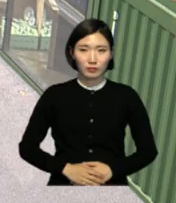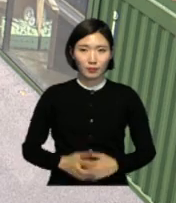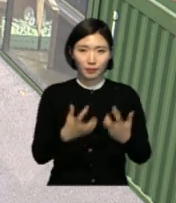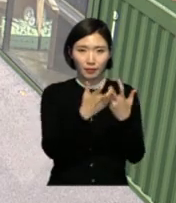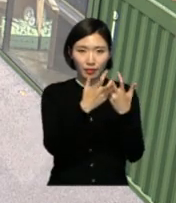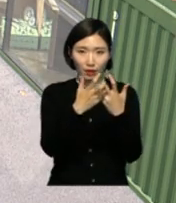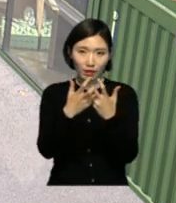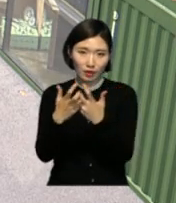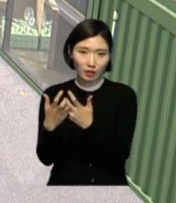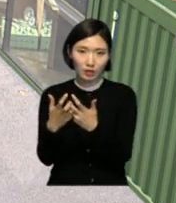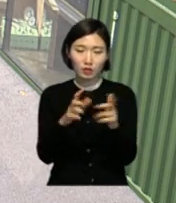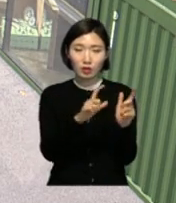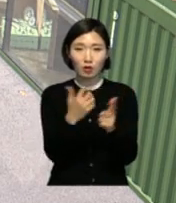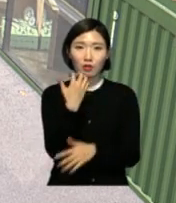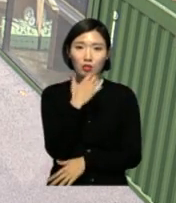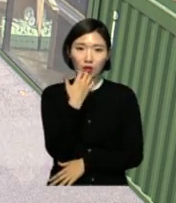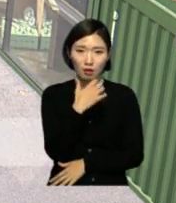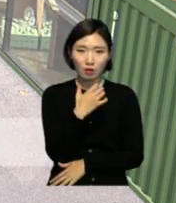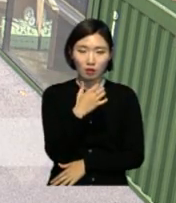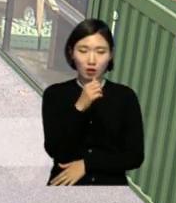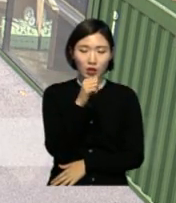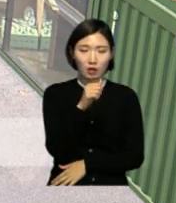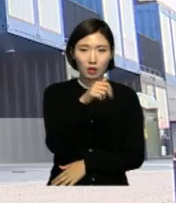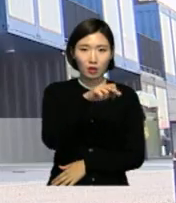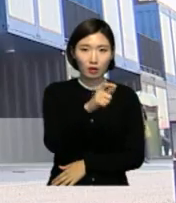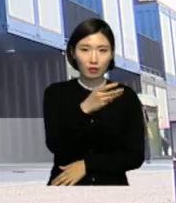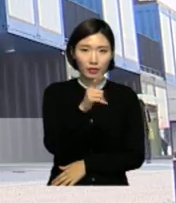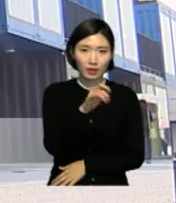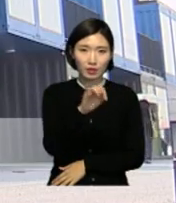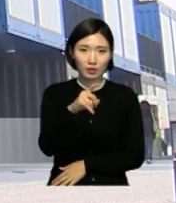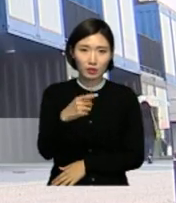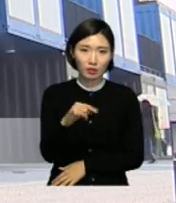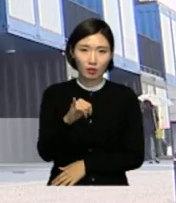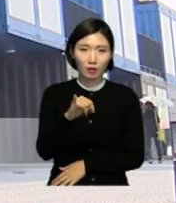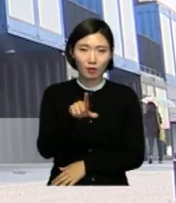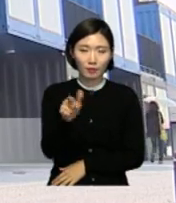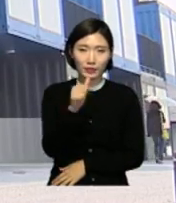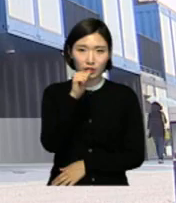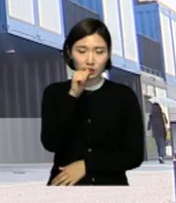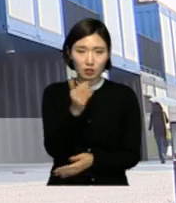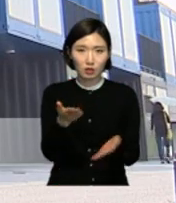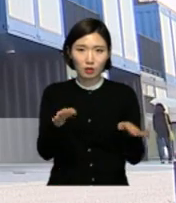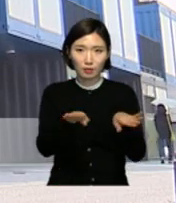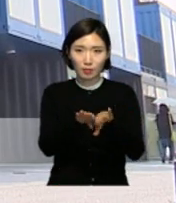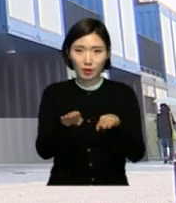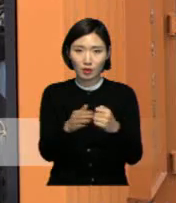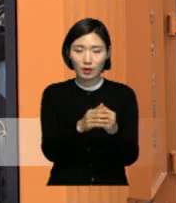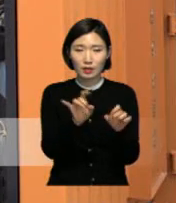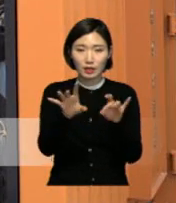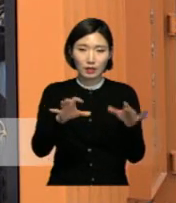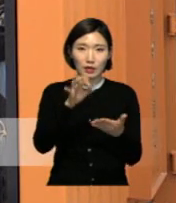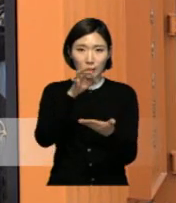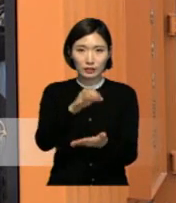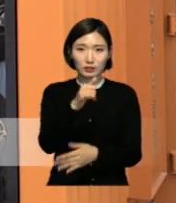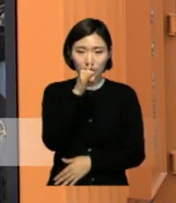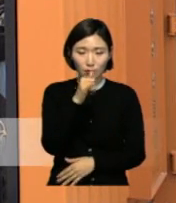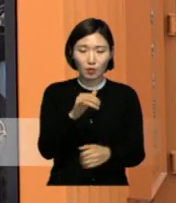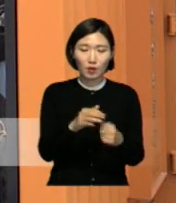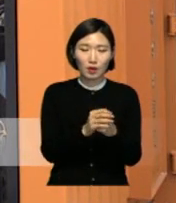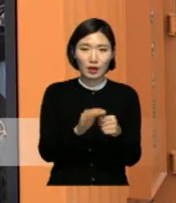다닥다닥 붙은 다채로운 색깔의 컨테이너 건물들. 색깔마다 각각의 가치를 담은 만큼 하트,